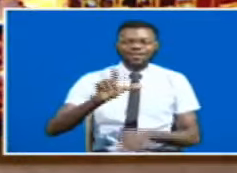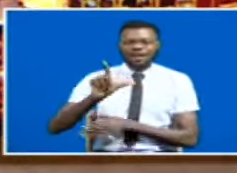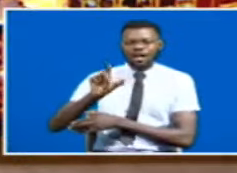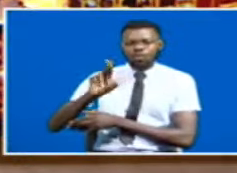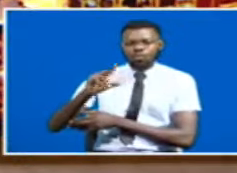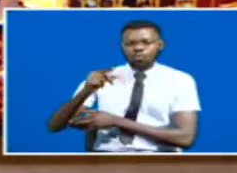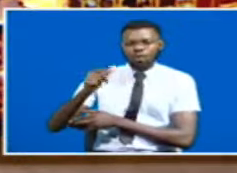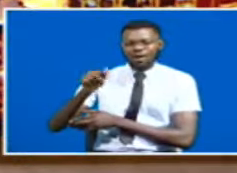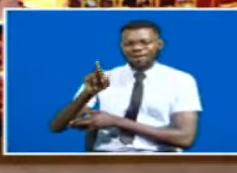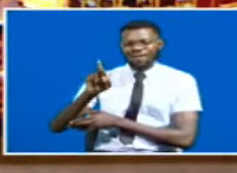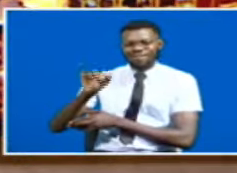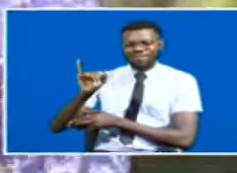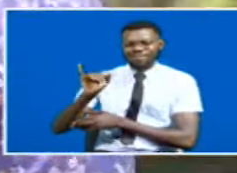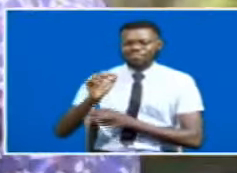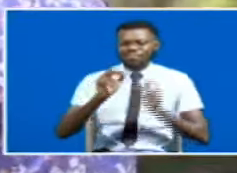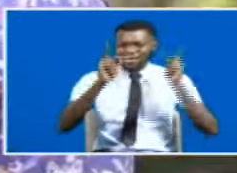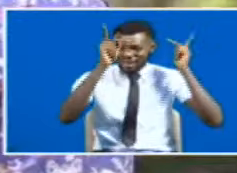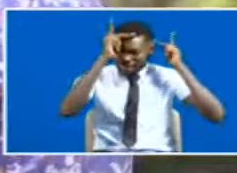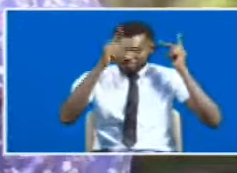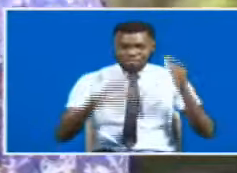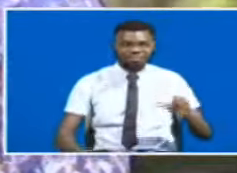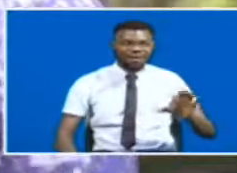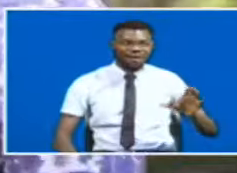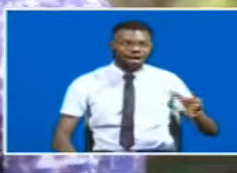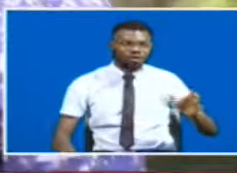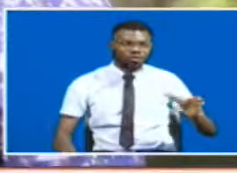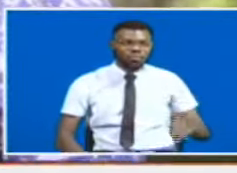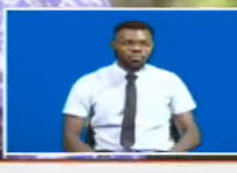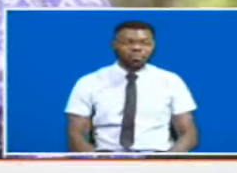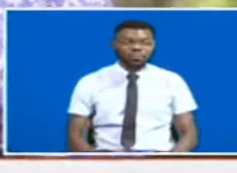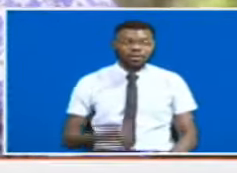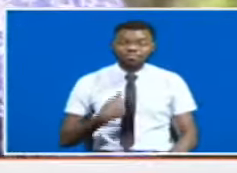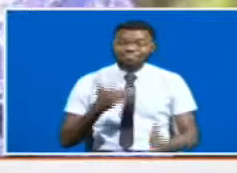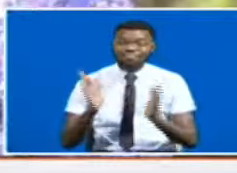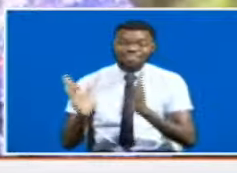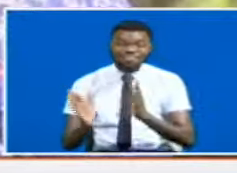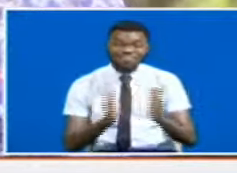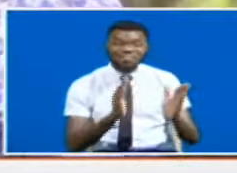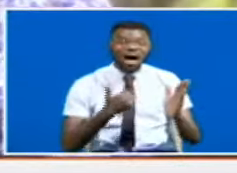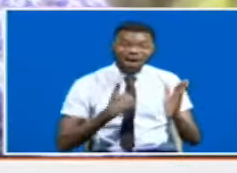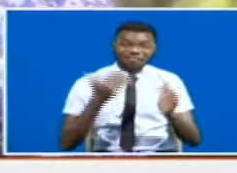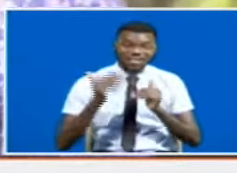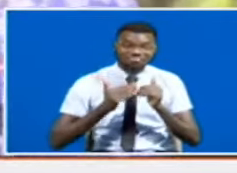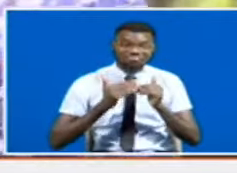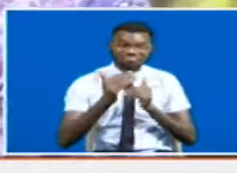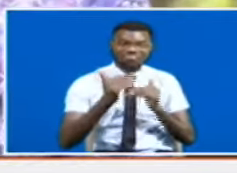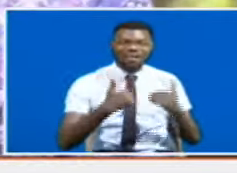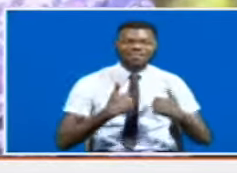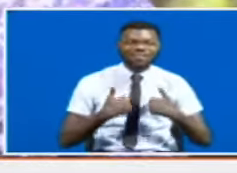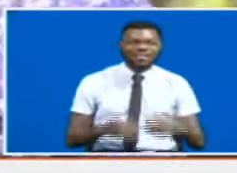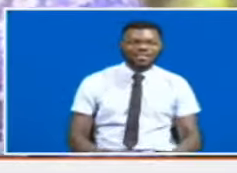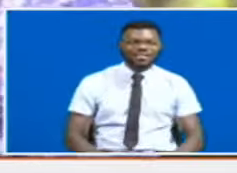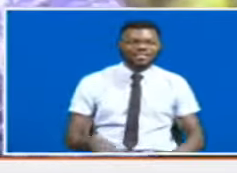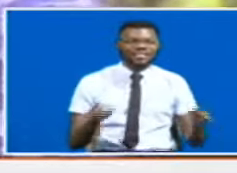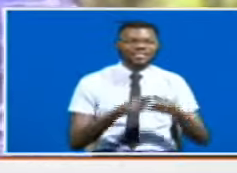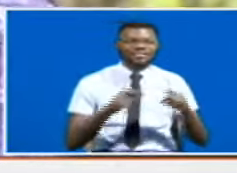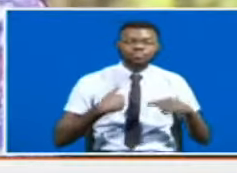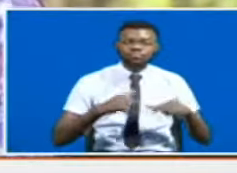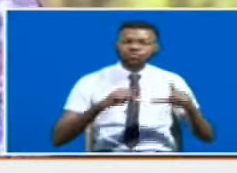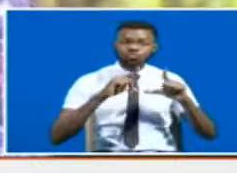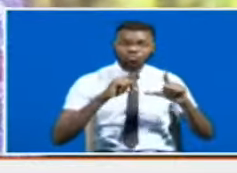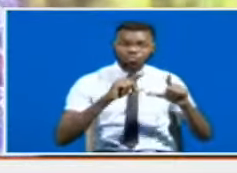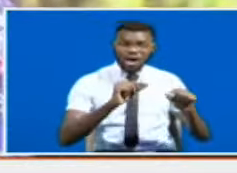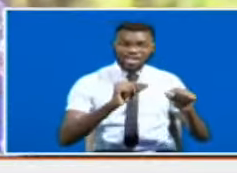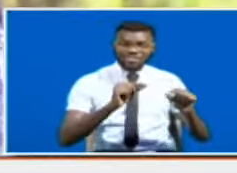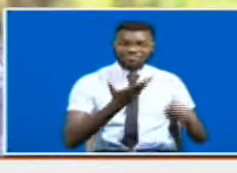ya Kakamega nimejipa nimejipanga kusonga Mbele na mimi naambia viongozi wetu